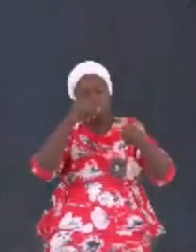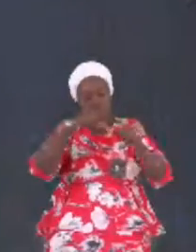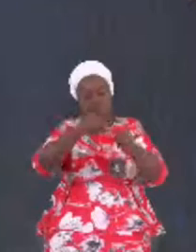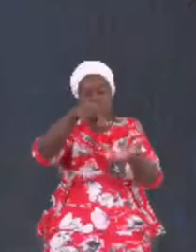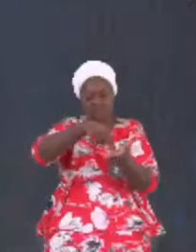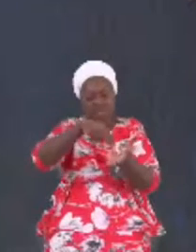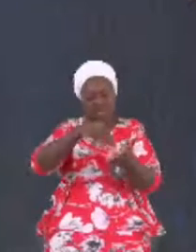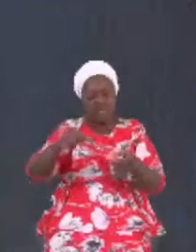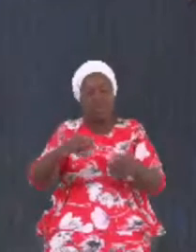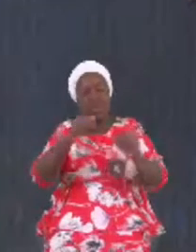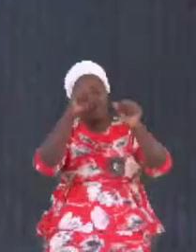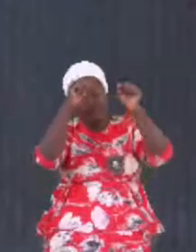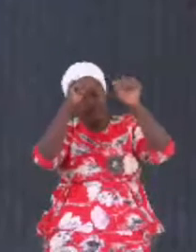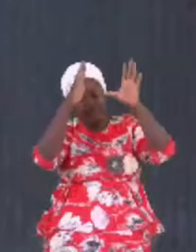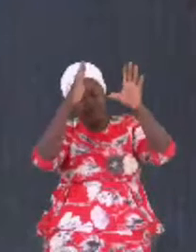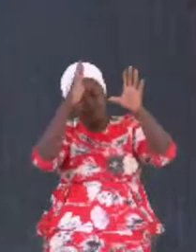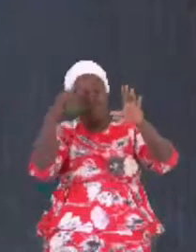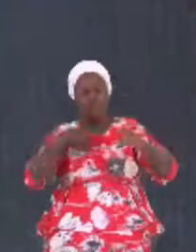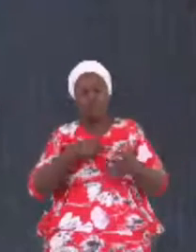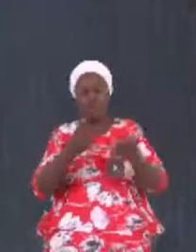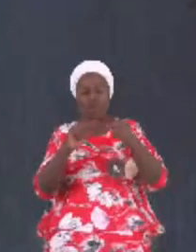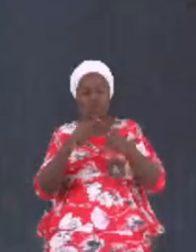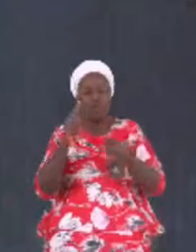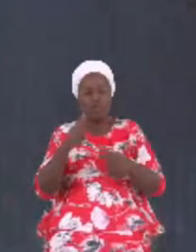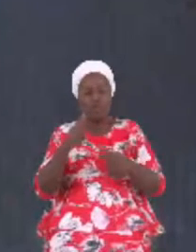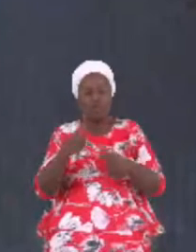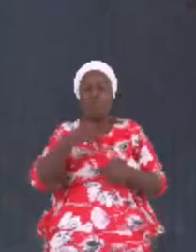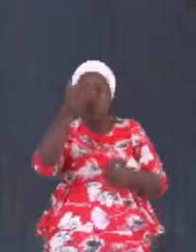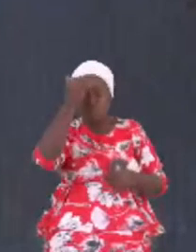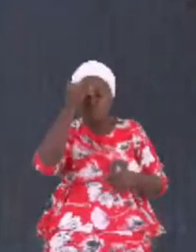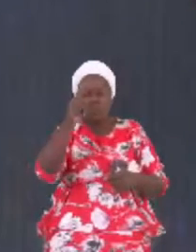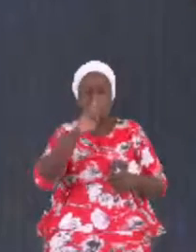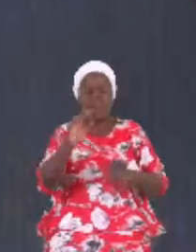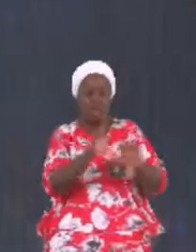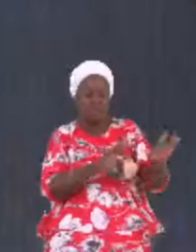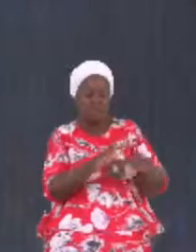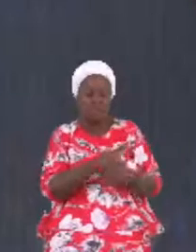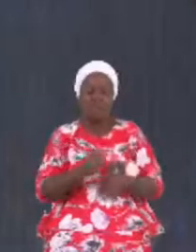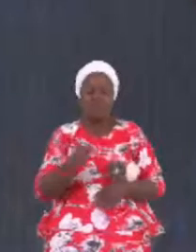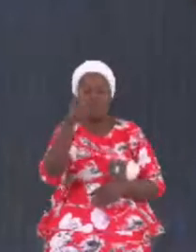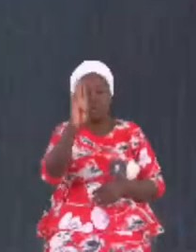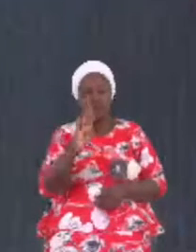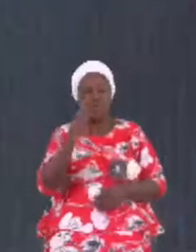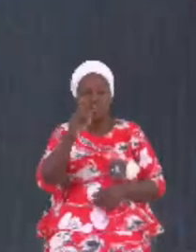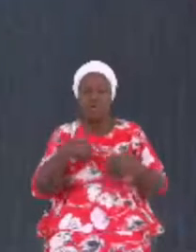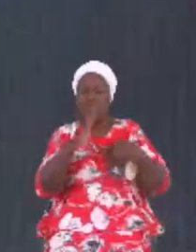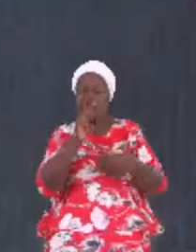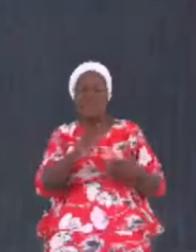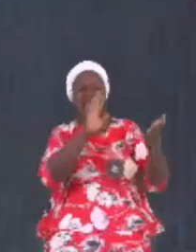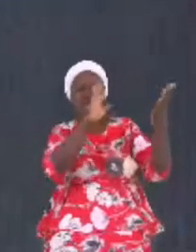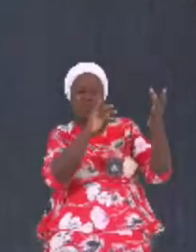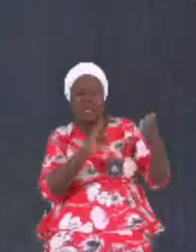debout. Père, nous venons à toi. Nous savons que tu es un Dieu miséricordieux.